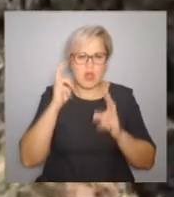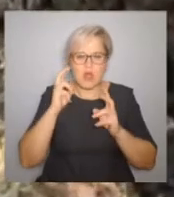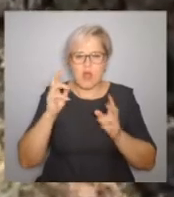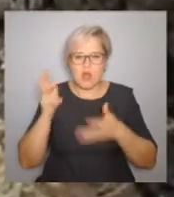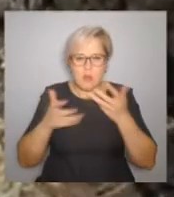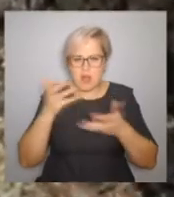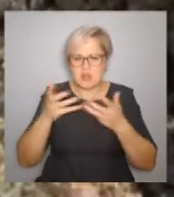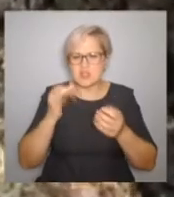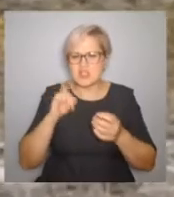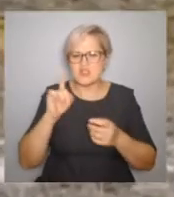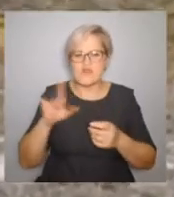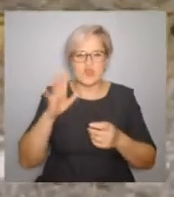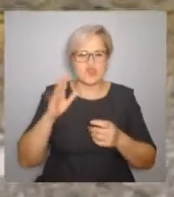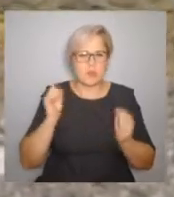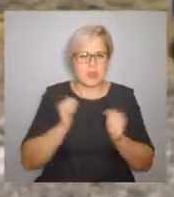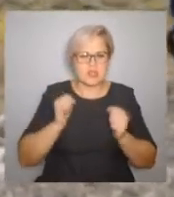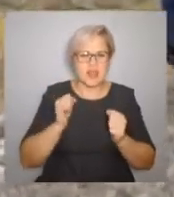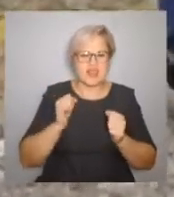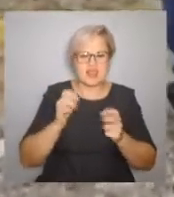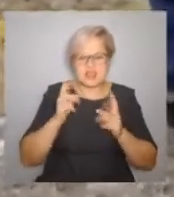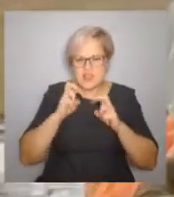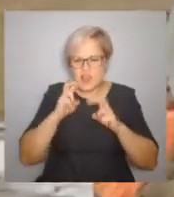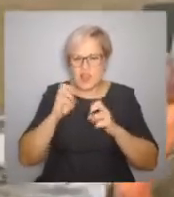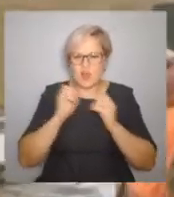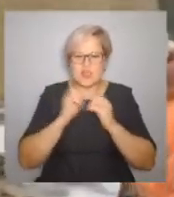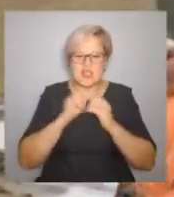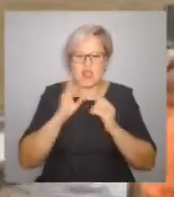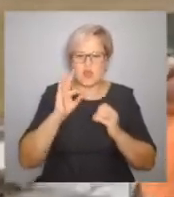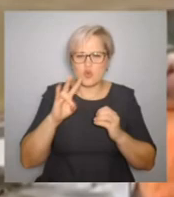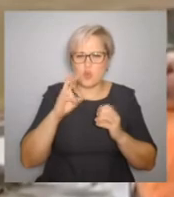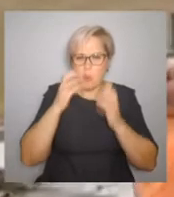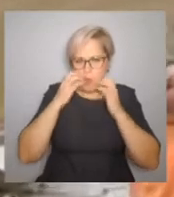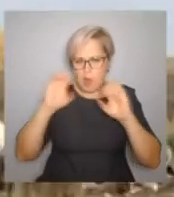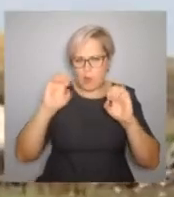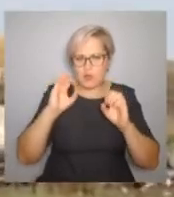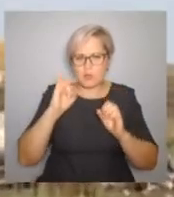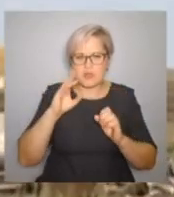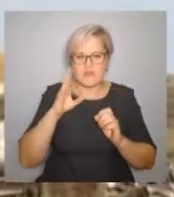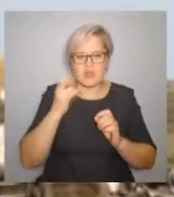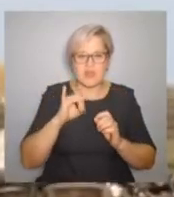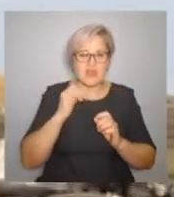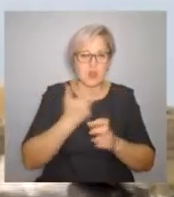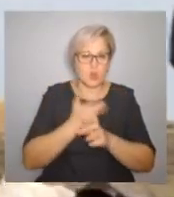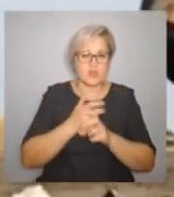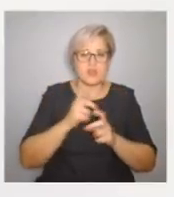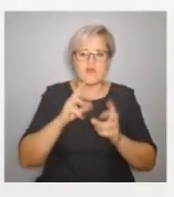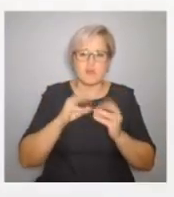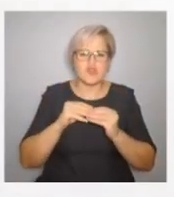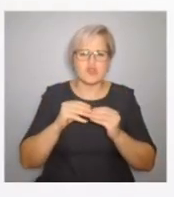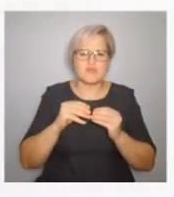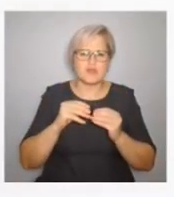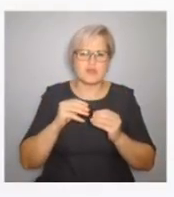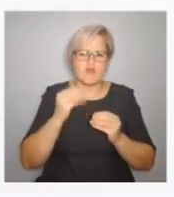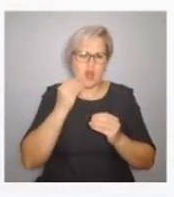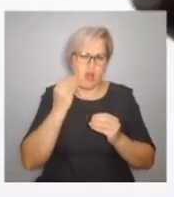же Китай. Обороты бизнеса на костях составляют миллионы долларов. Из года в год желающих поживиться на палеонтологических останках